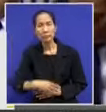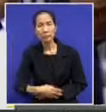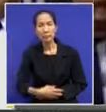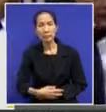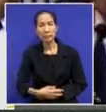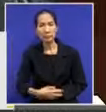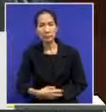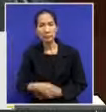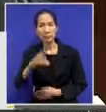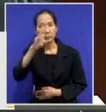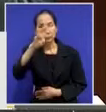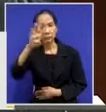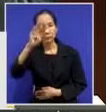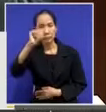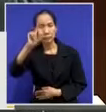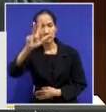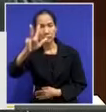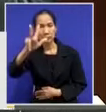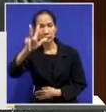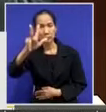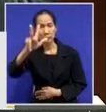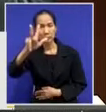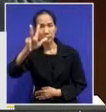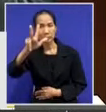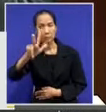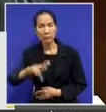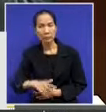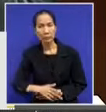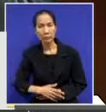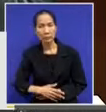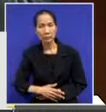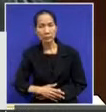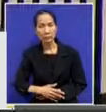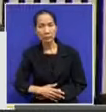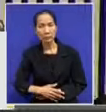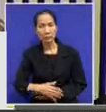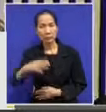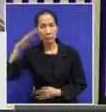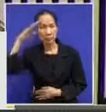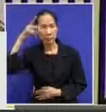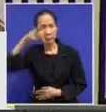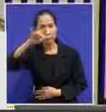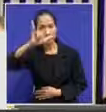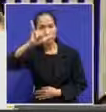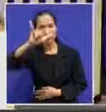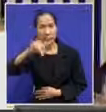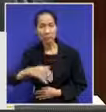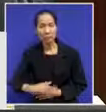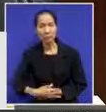ครับ 643นายสุธีมากบุญ พลเอกประยุทธ์จันทร์โอชา